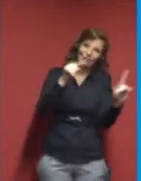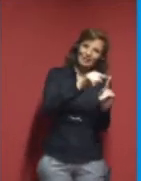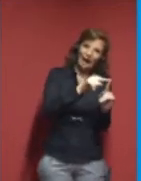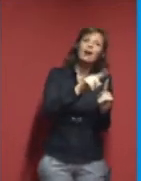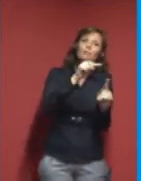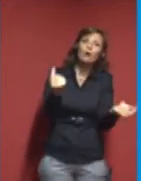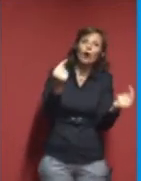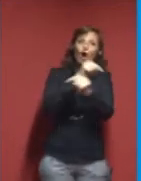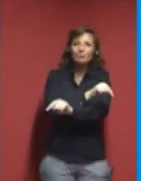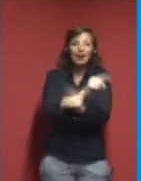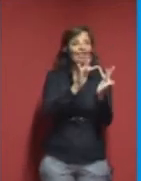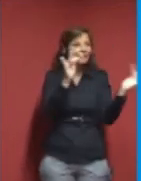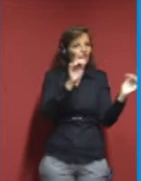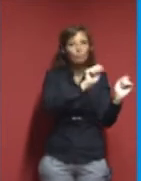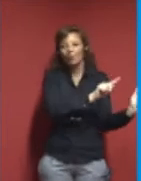questa possa